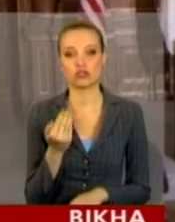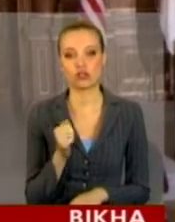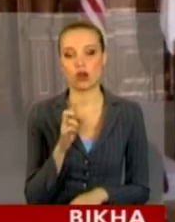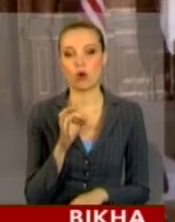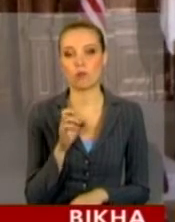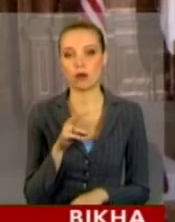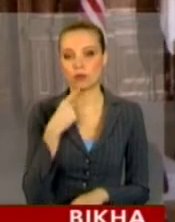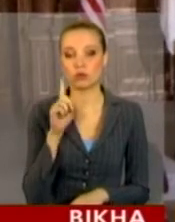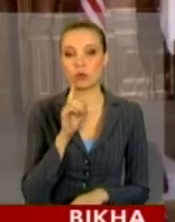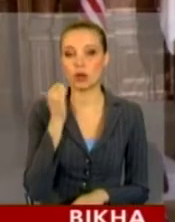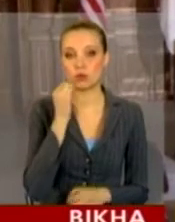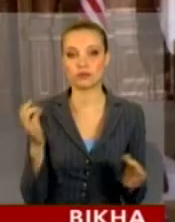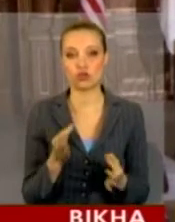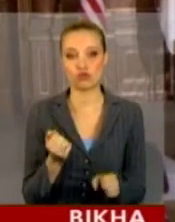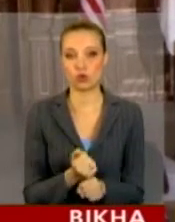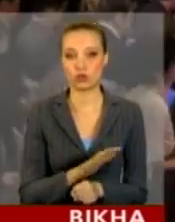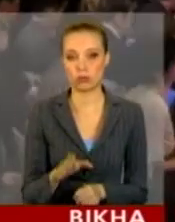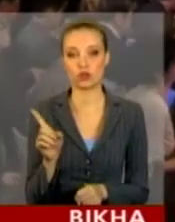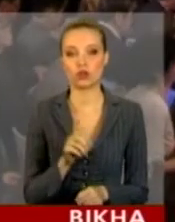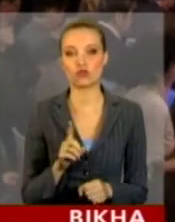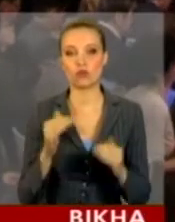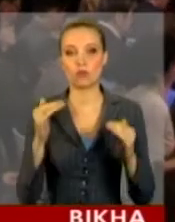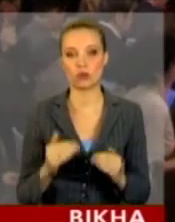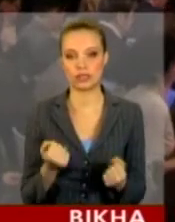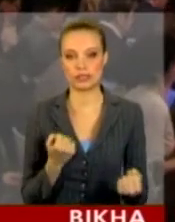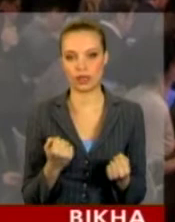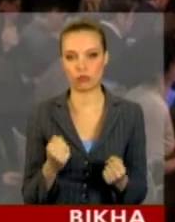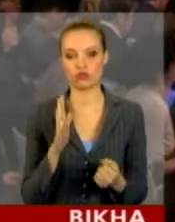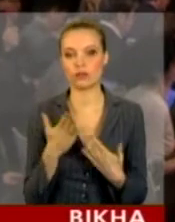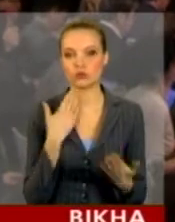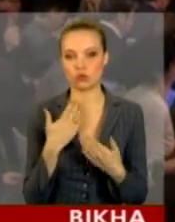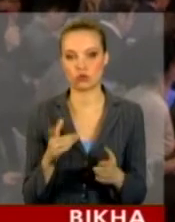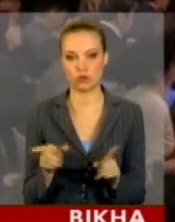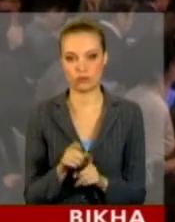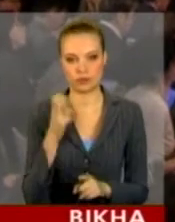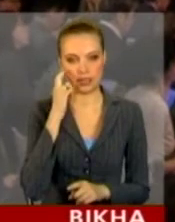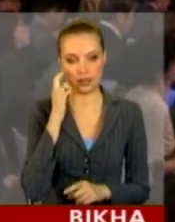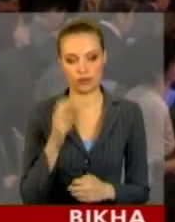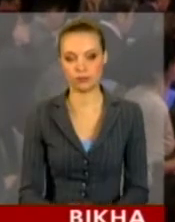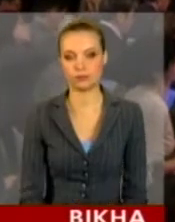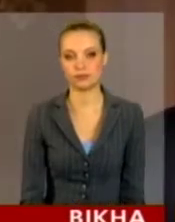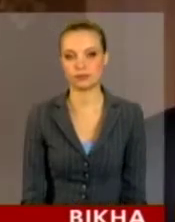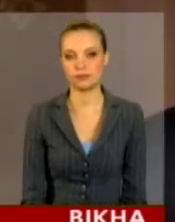Обама зазначив, поки Москва нічого не зробила, аби понизити напруження у стосунках із Києвом.